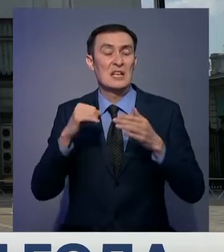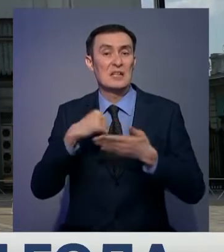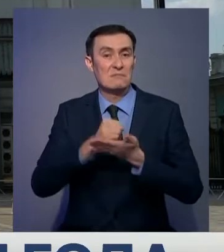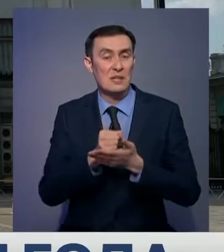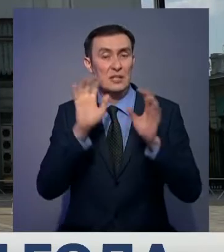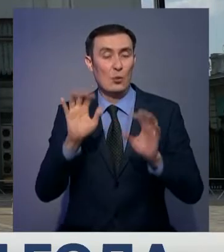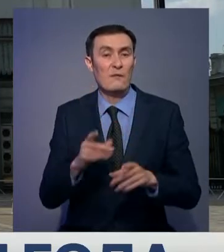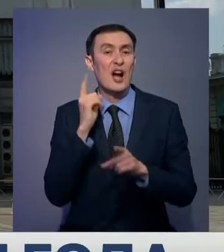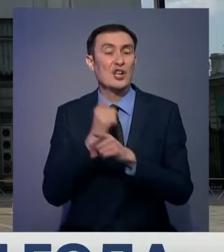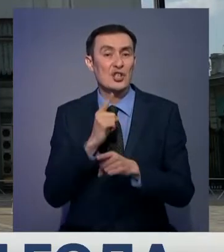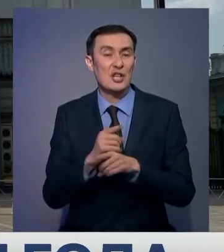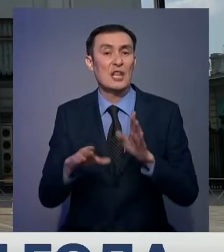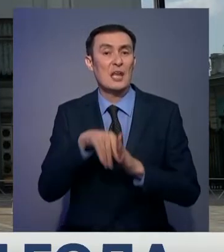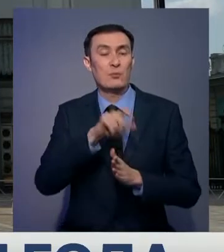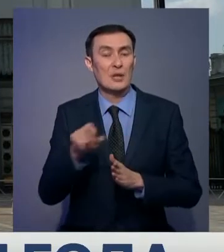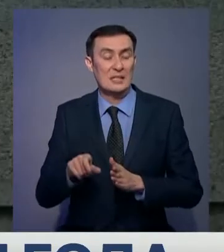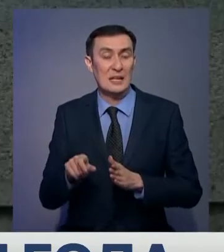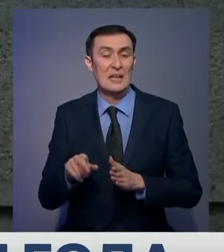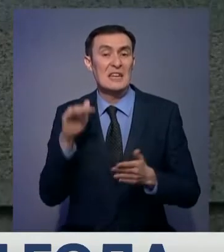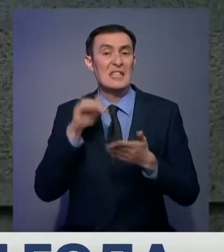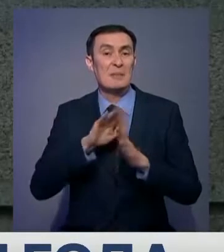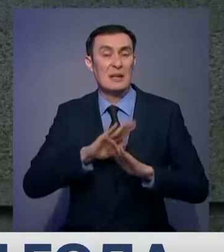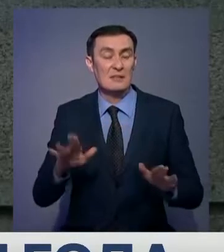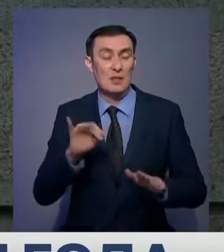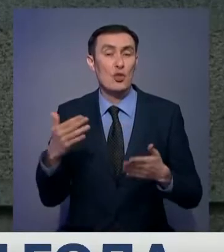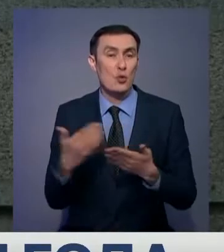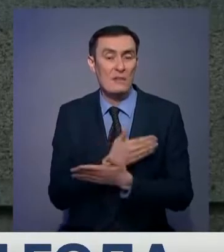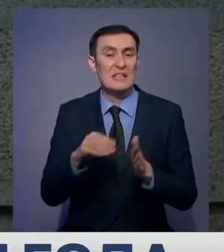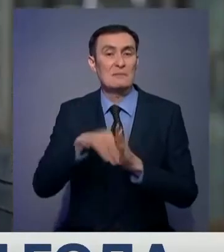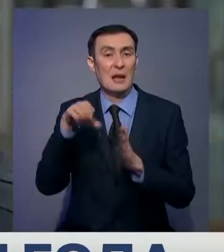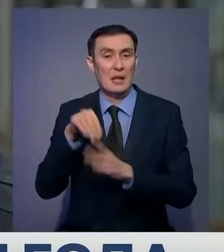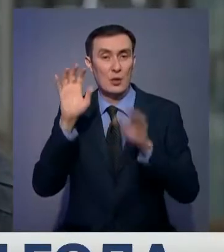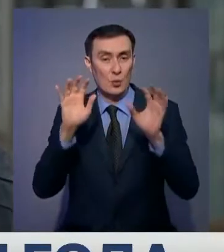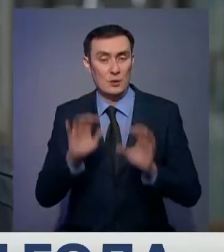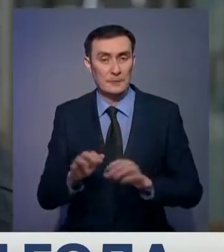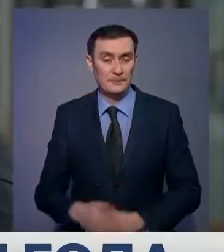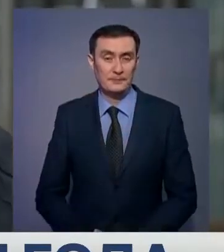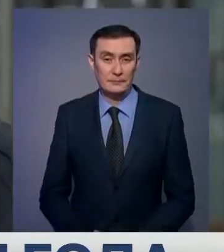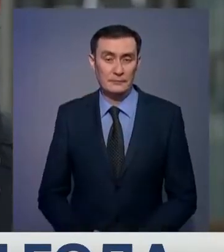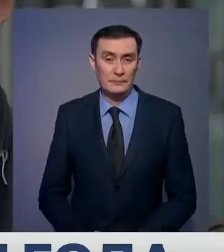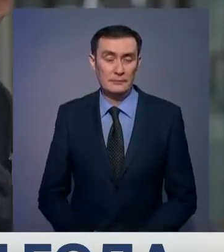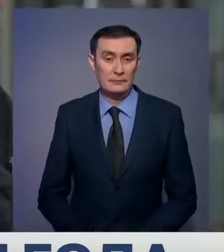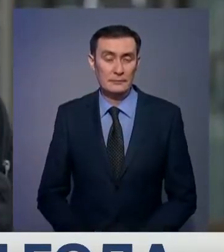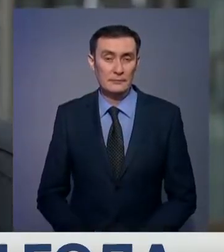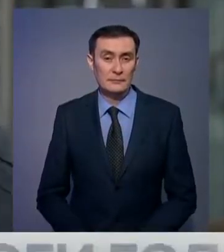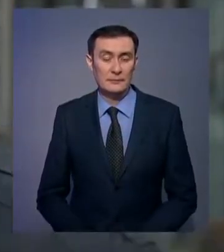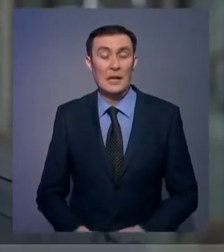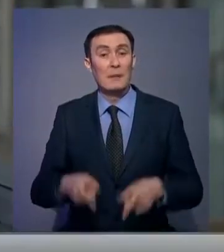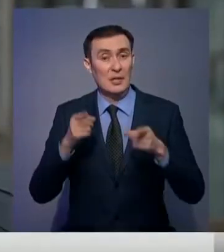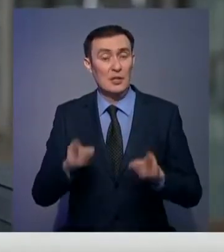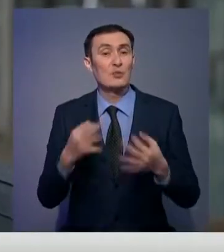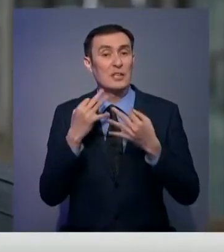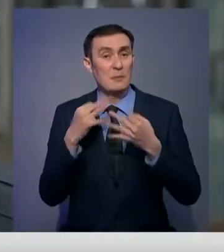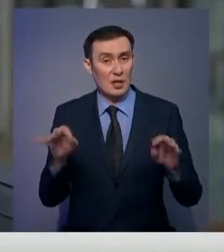среди которых ограничение депутатской неприкосновенности и новый избирательный кодекс. То есть действительно демократическим путем был избран